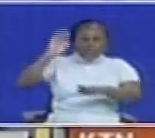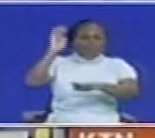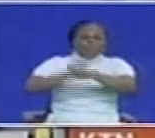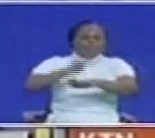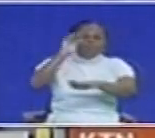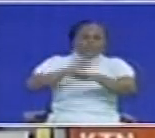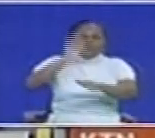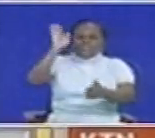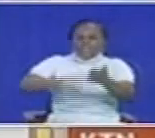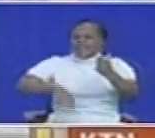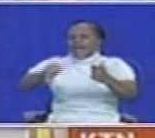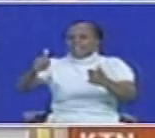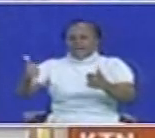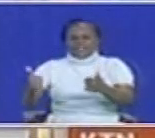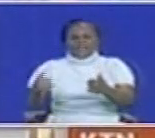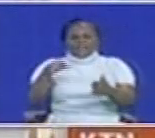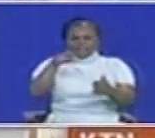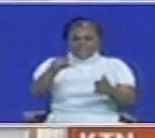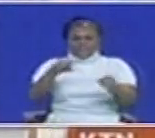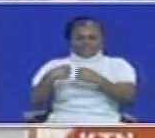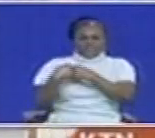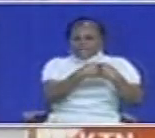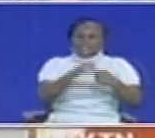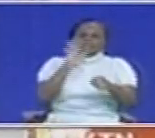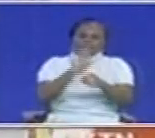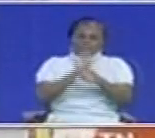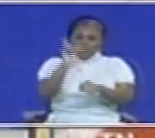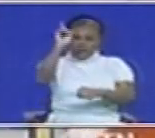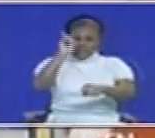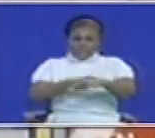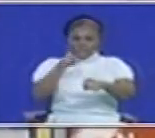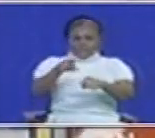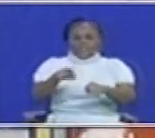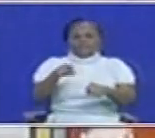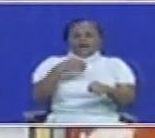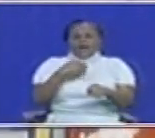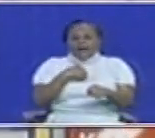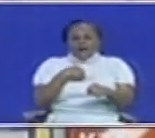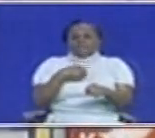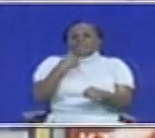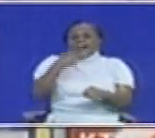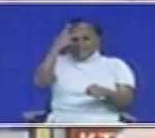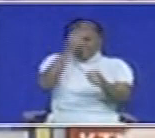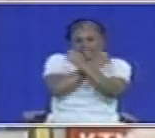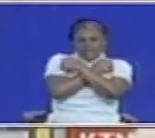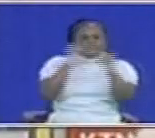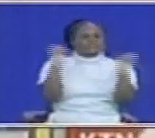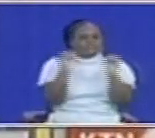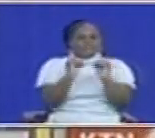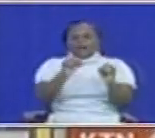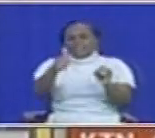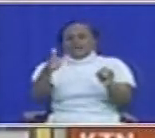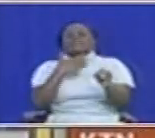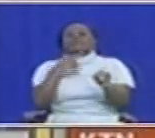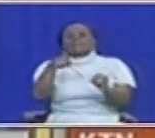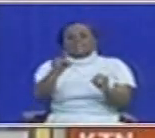kuliko ya watu wengi hapa sana. Alikabiliwa na changamoto nyingi, na kwa wakati mmoja kuhisi kuwa hakupendwa na wazazi wake wala kutakikana na yeyote nyumbani